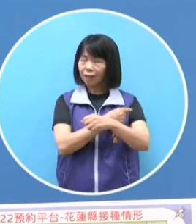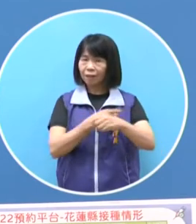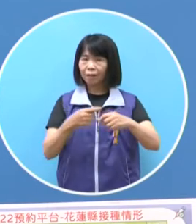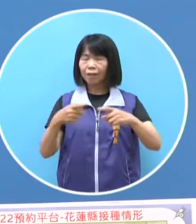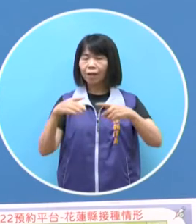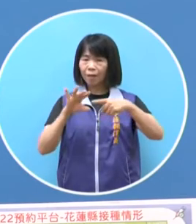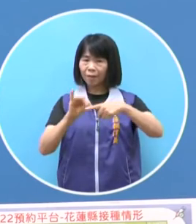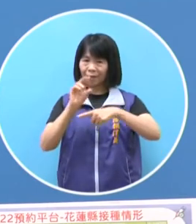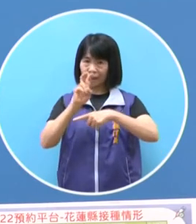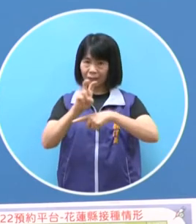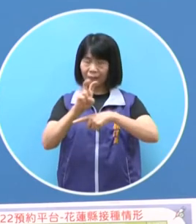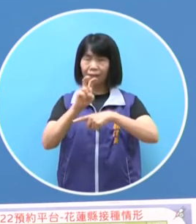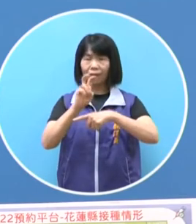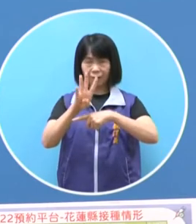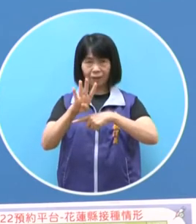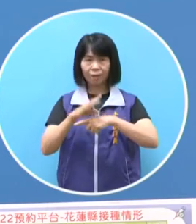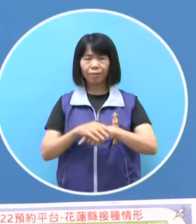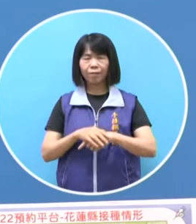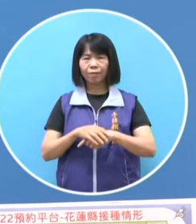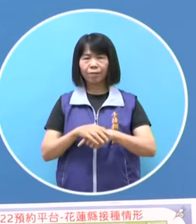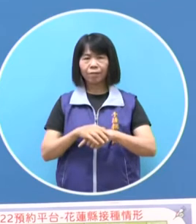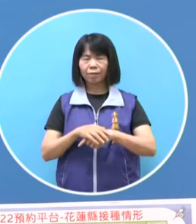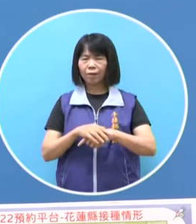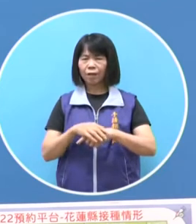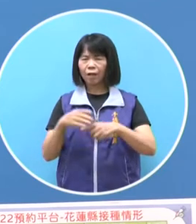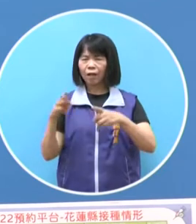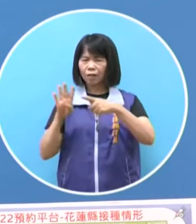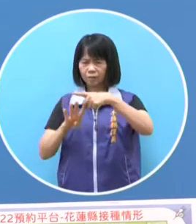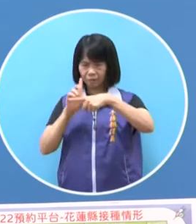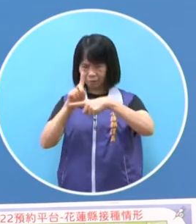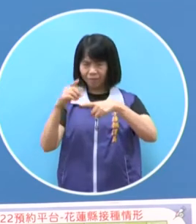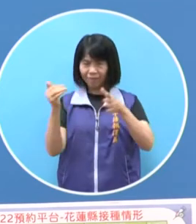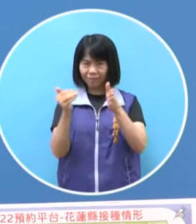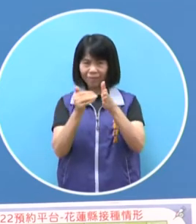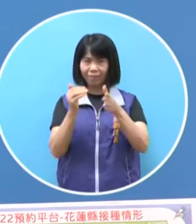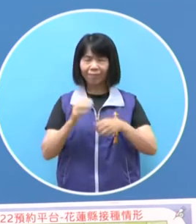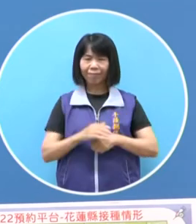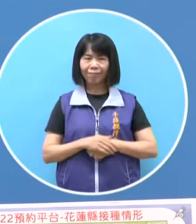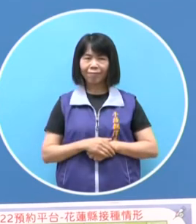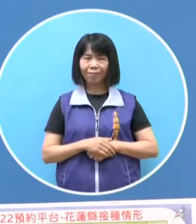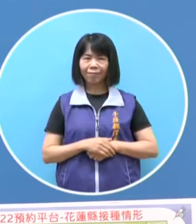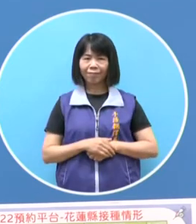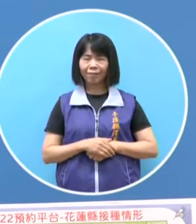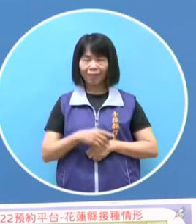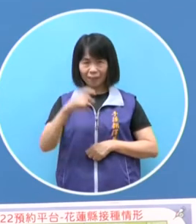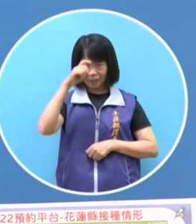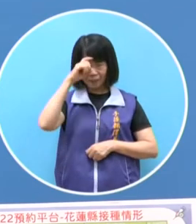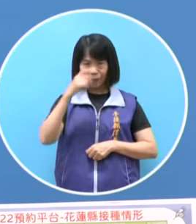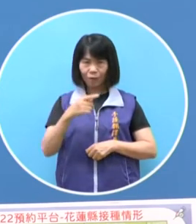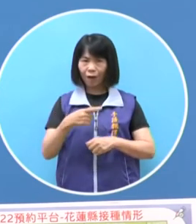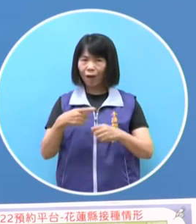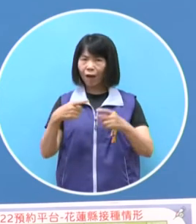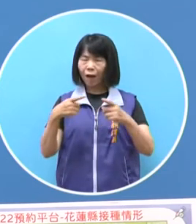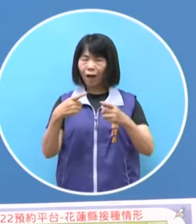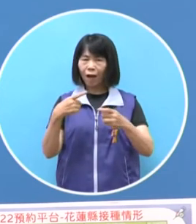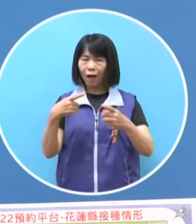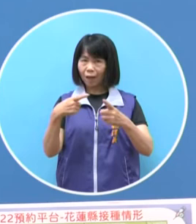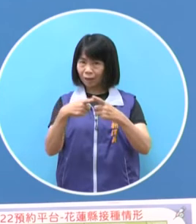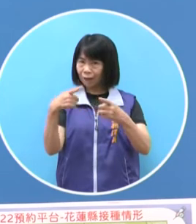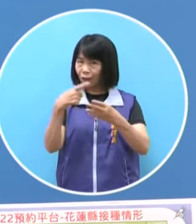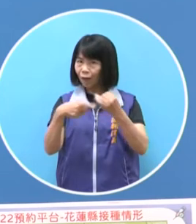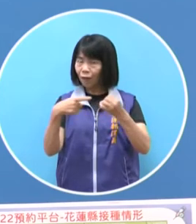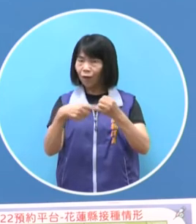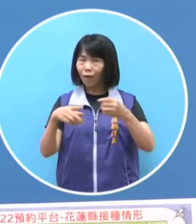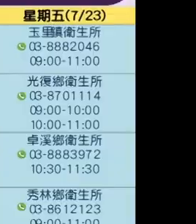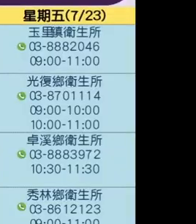24.2%了，我想快要到1/4了哈。那我们真的希望我们能够覆盖率越来越高，那使得我们把口